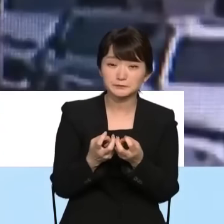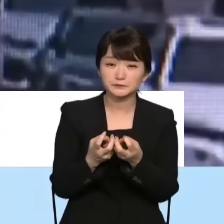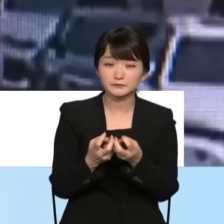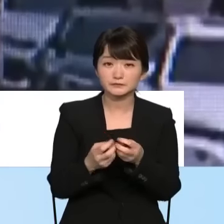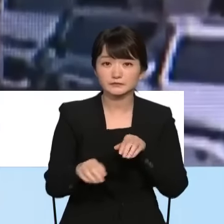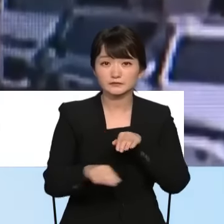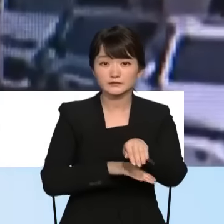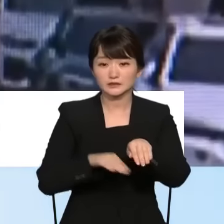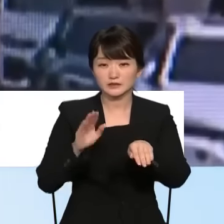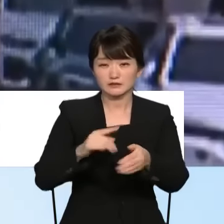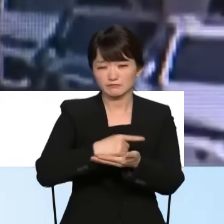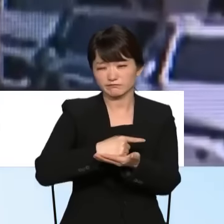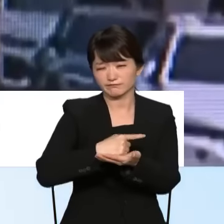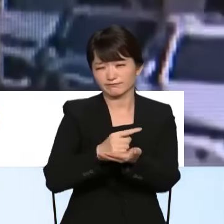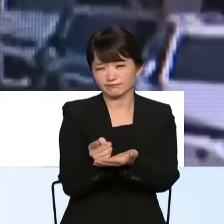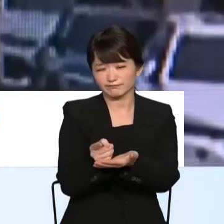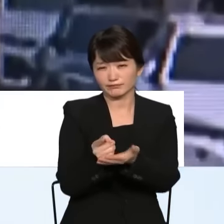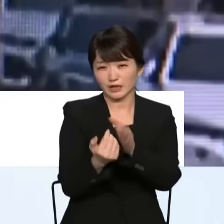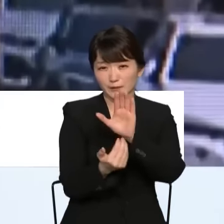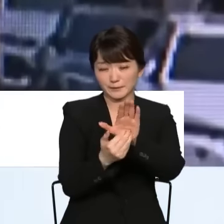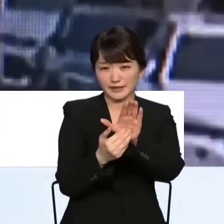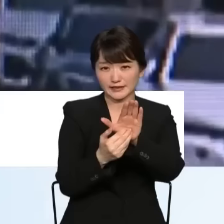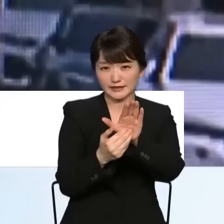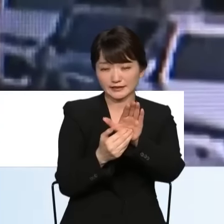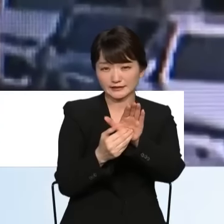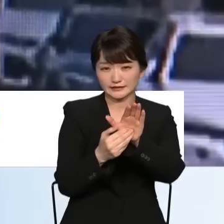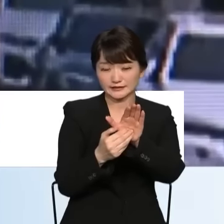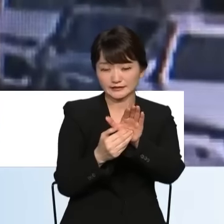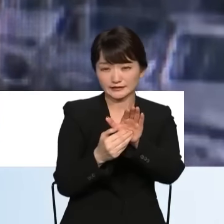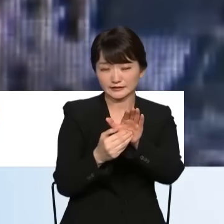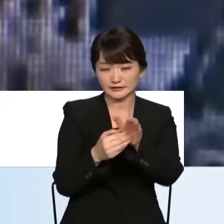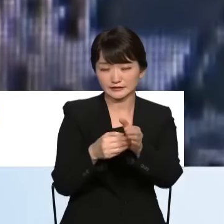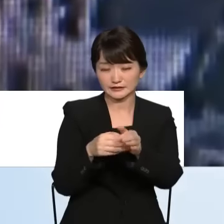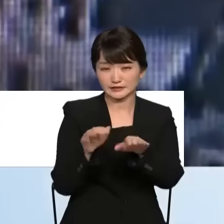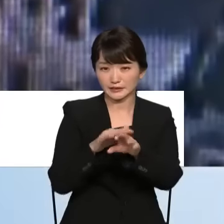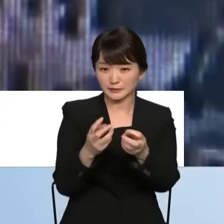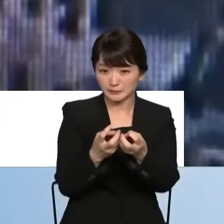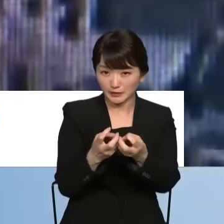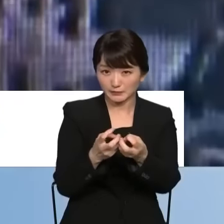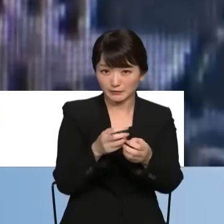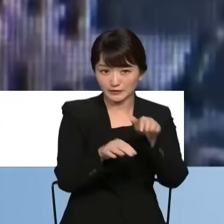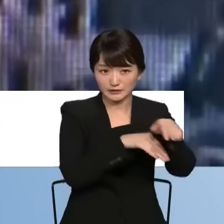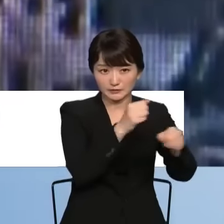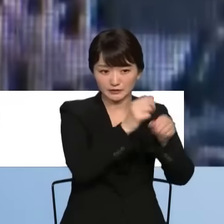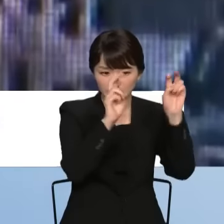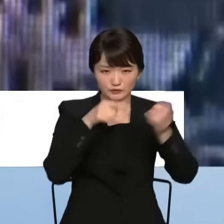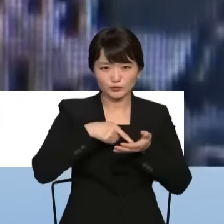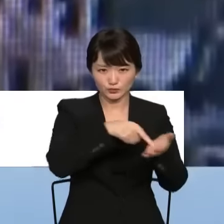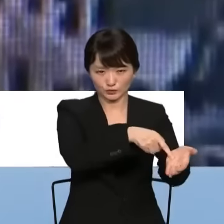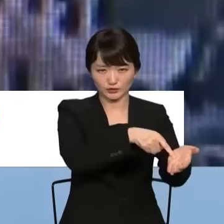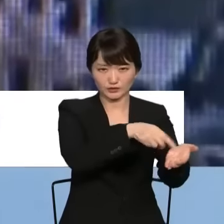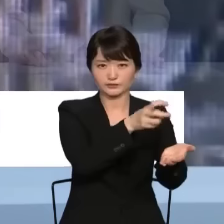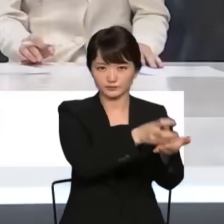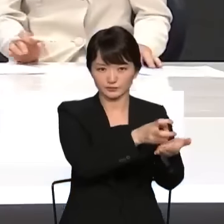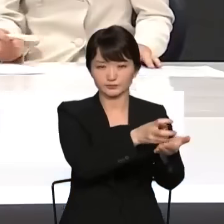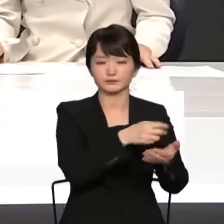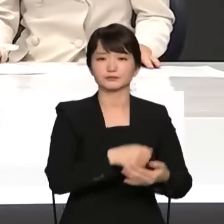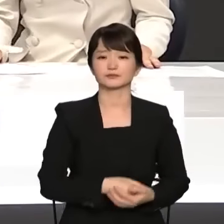제압 시스템이라던지 이런 기술적 대책 마련까지 제조사에 요구하는 개정안입니다네